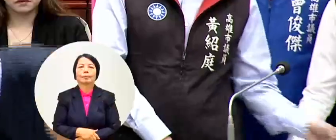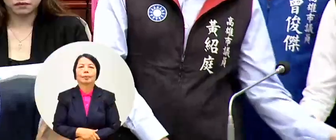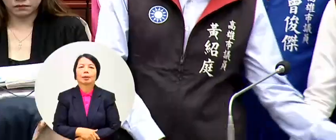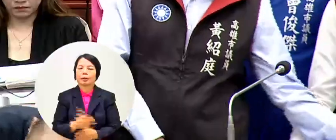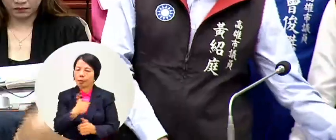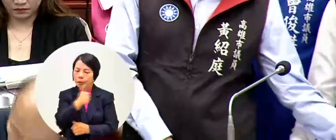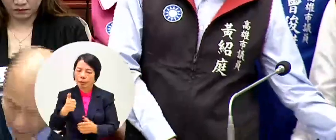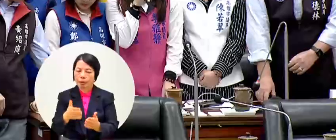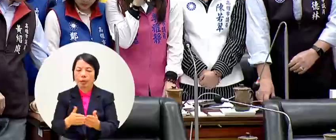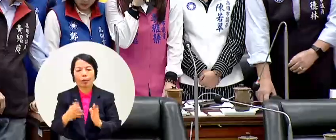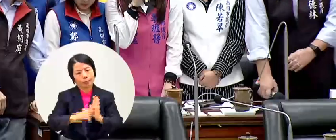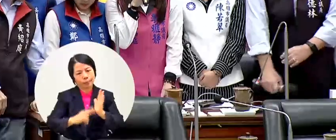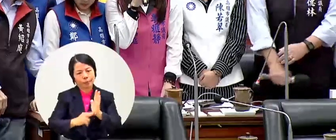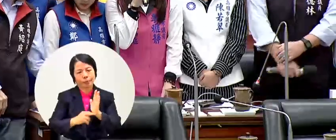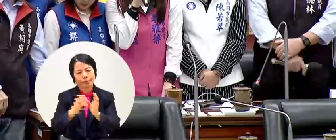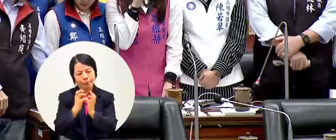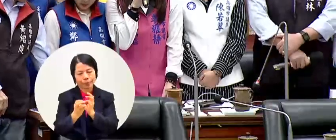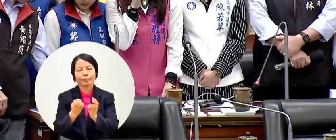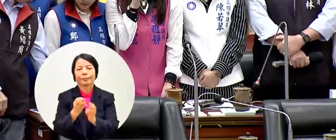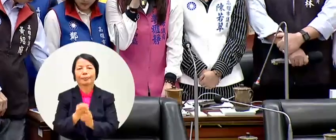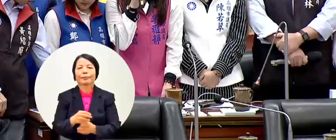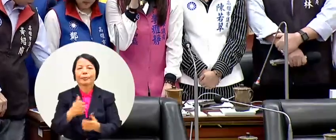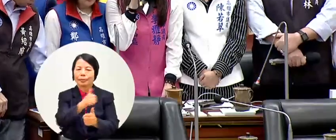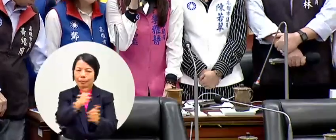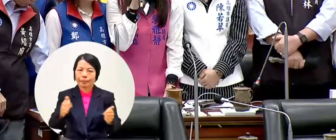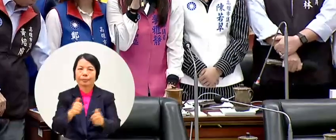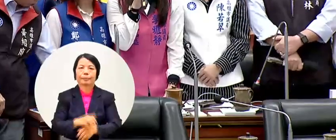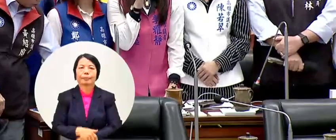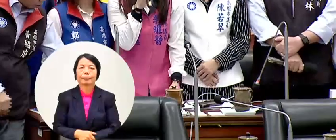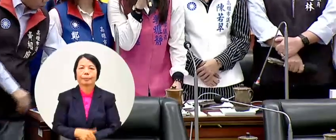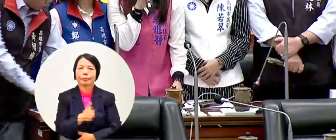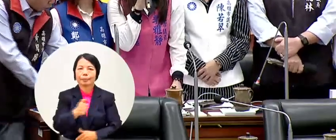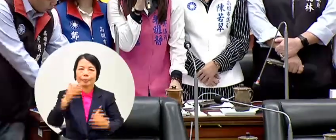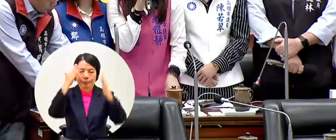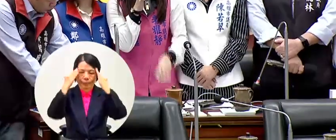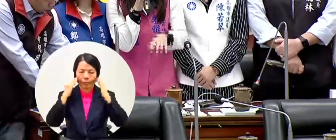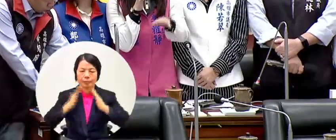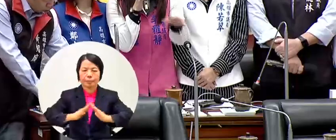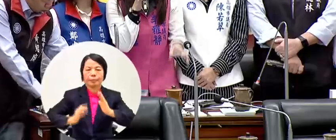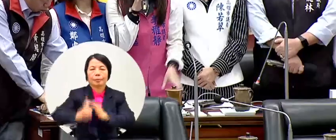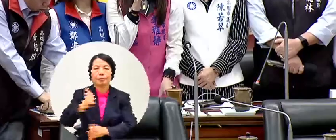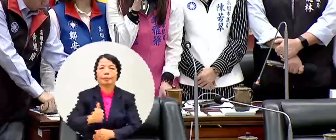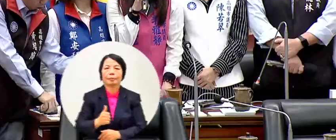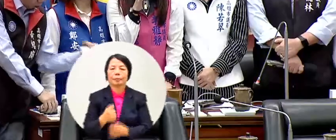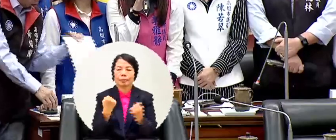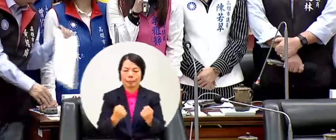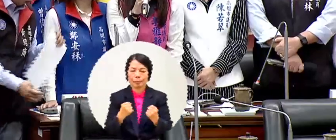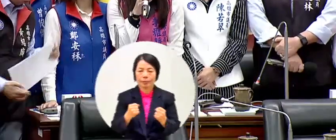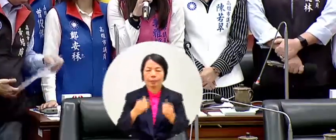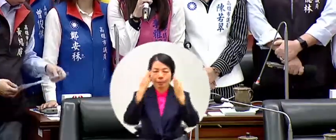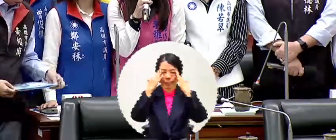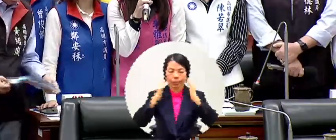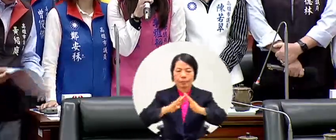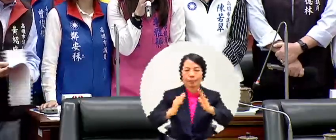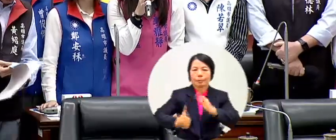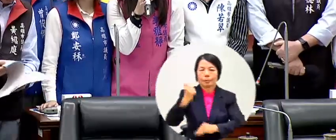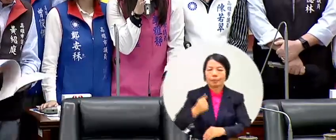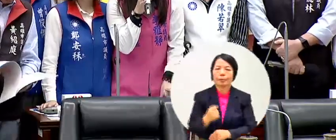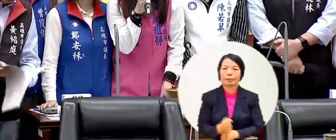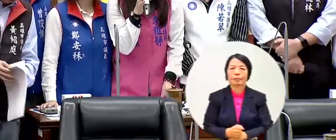谢。 谢谢韩市长。那我想在韩市长跟新的一个市府团队的一